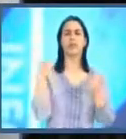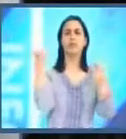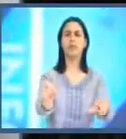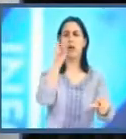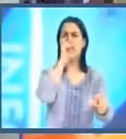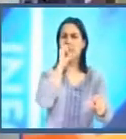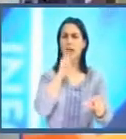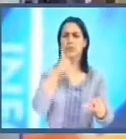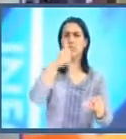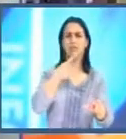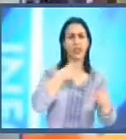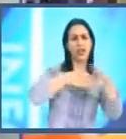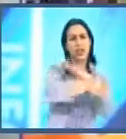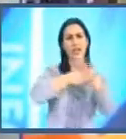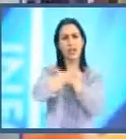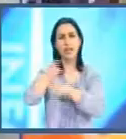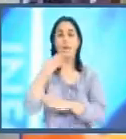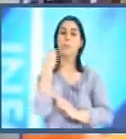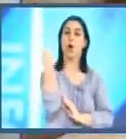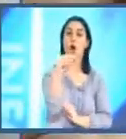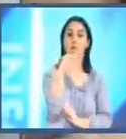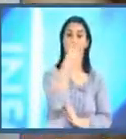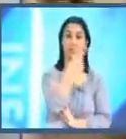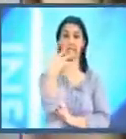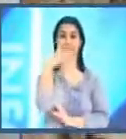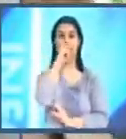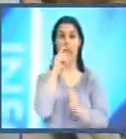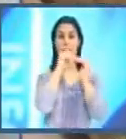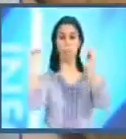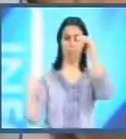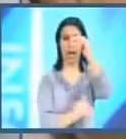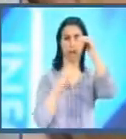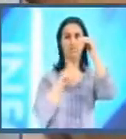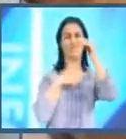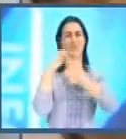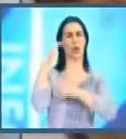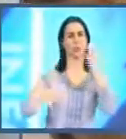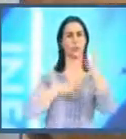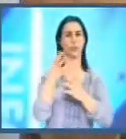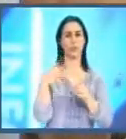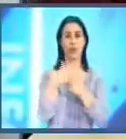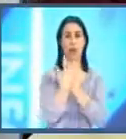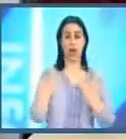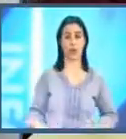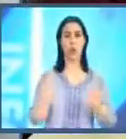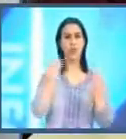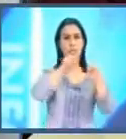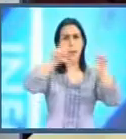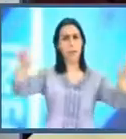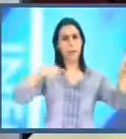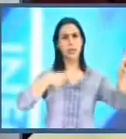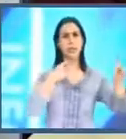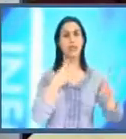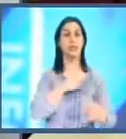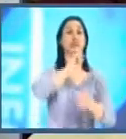dificultat a l'hora de trobar feina és el jove de menys de 25 anys. La situació actual fa que moltes empreses es facin enrere